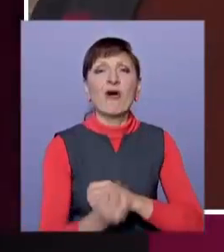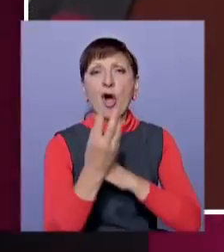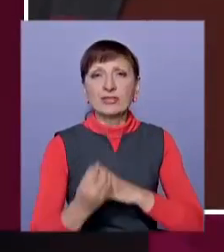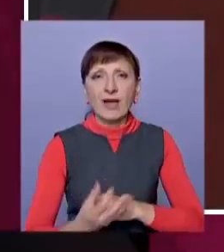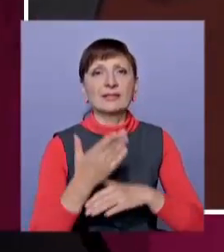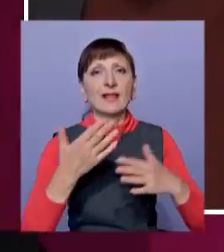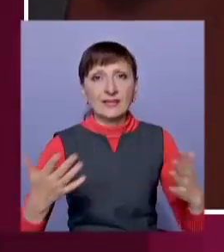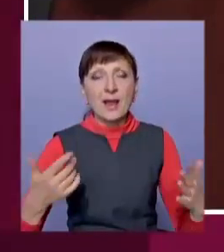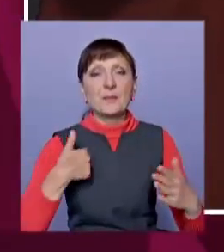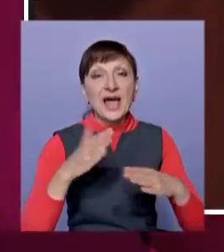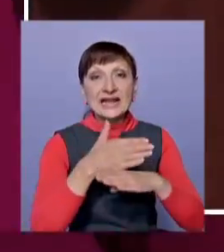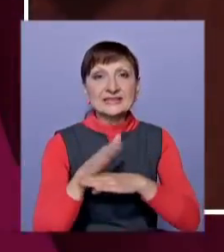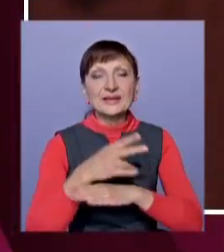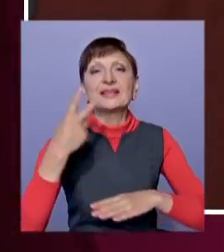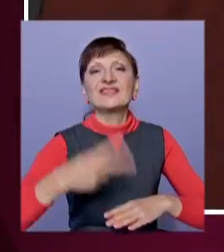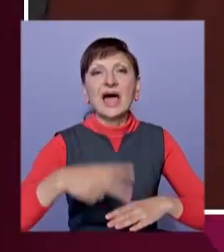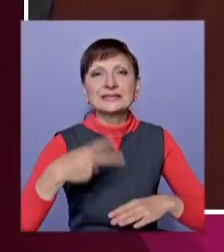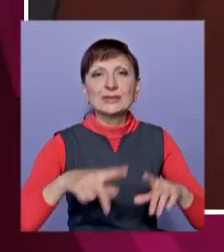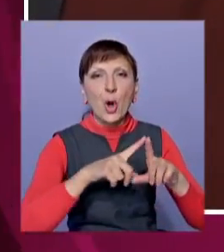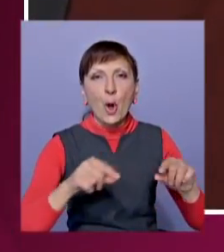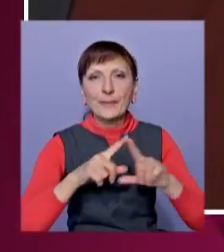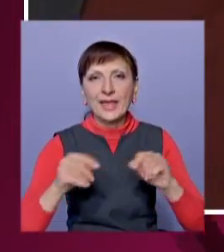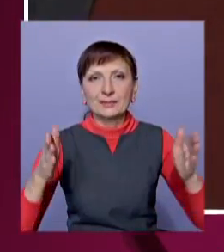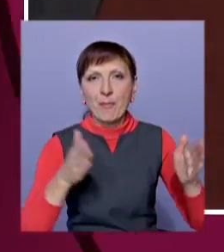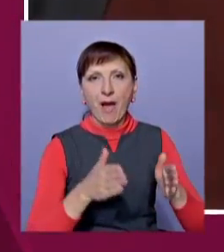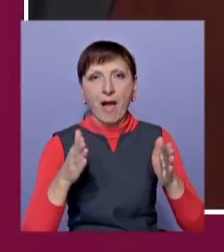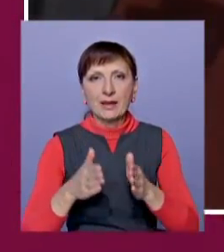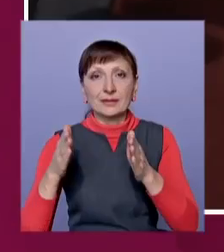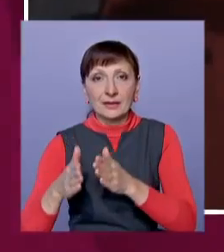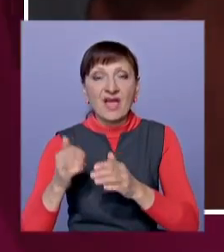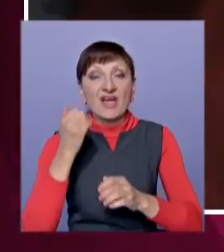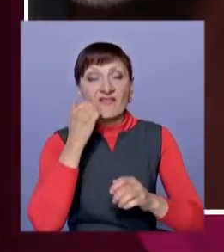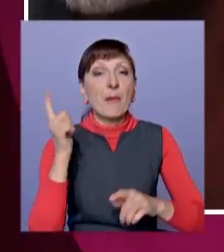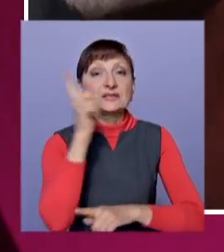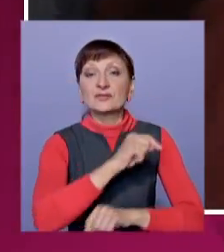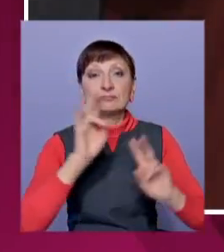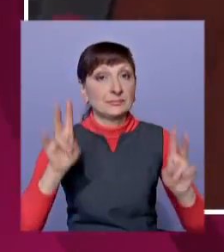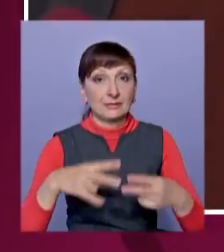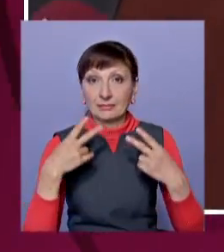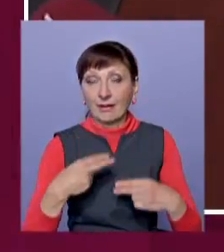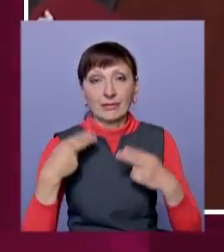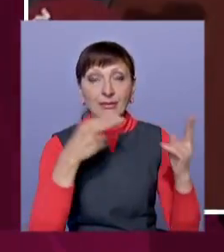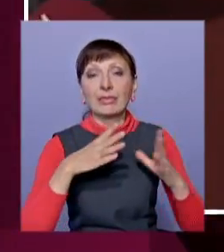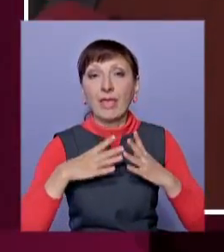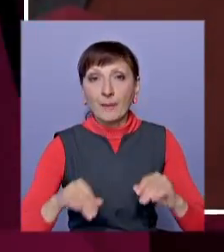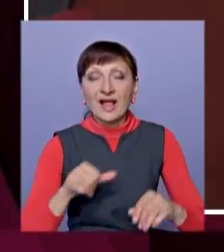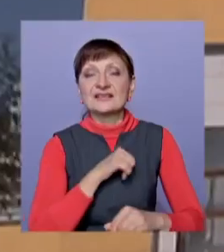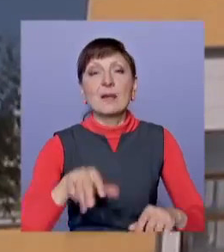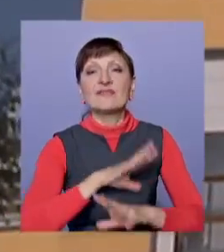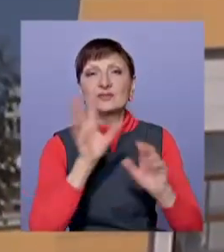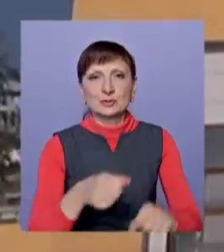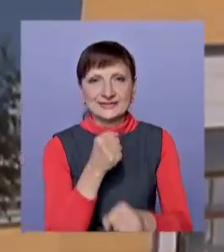так далее, мы разбили на 20 объектов. И в Москву не ездили. И делали все